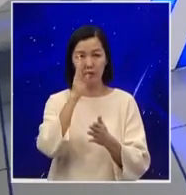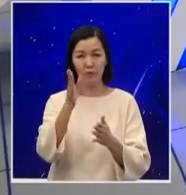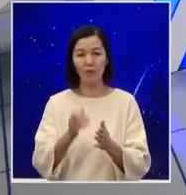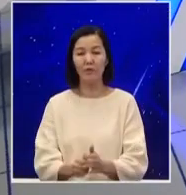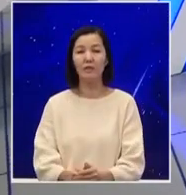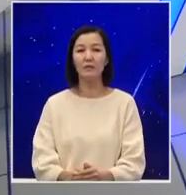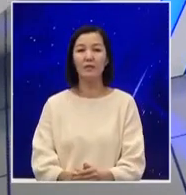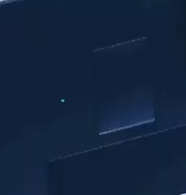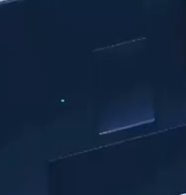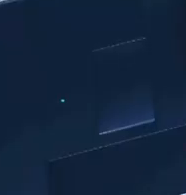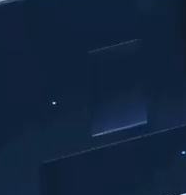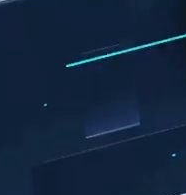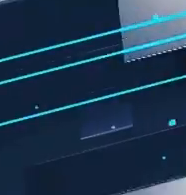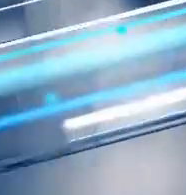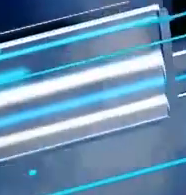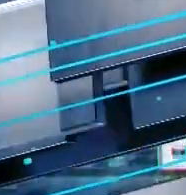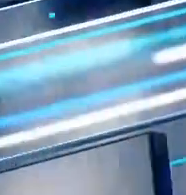көретіндеріңіз.